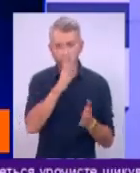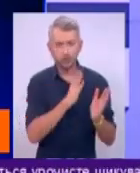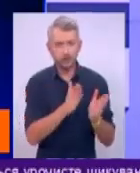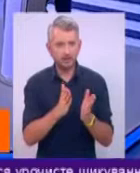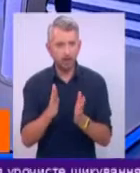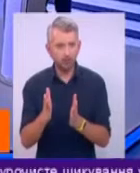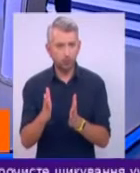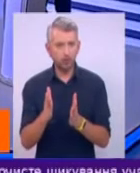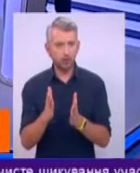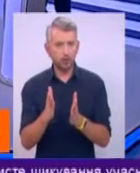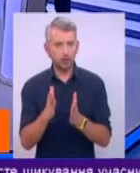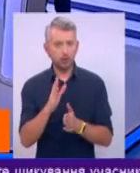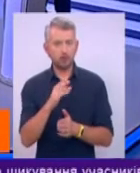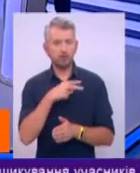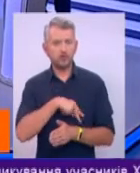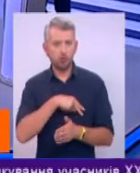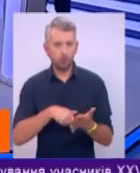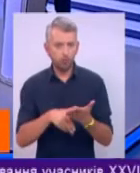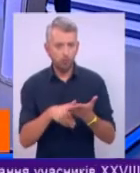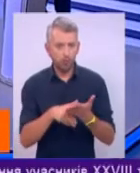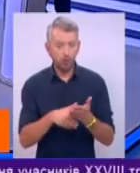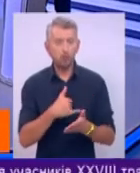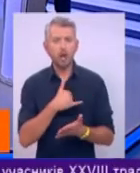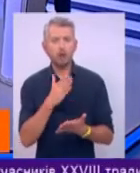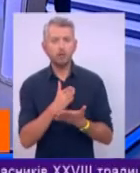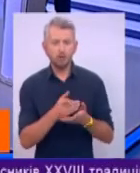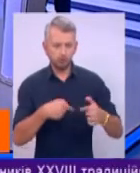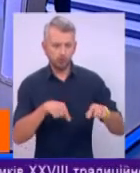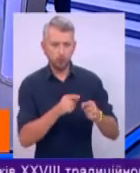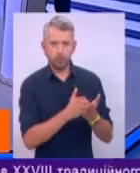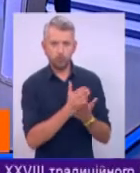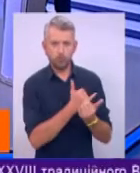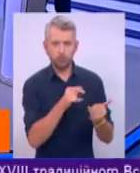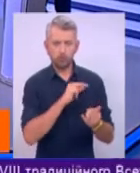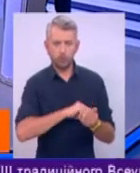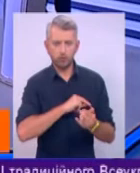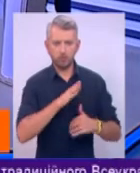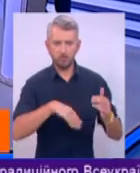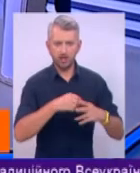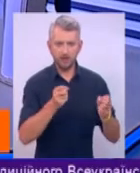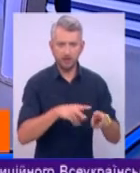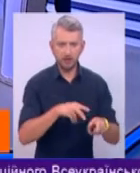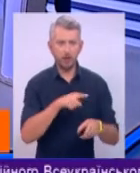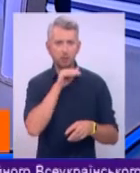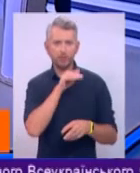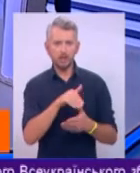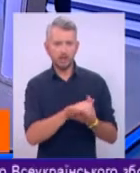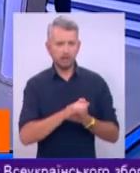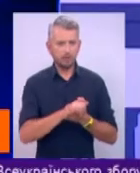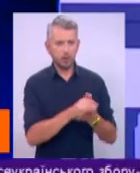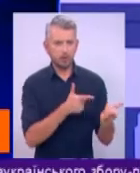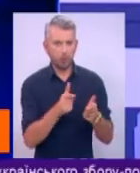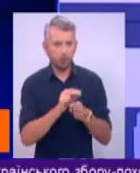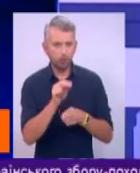системою соціальної допомоги. Тобто в нас є ринок послуг, там, де працюють фахівці, там, де професійні спільноти готують